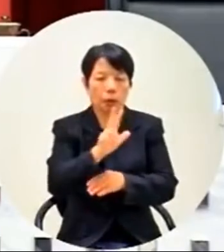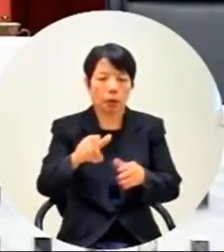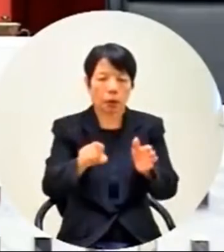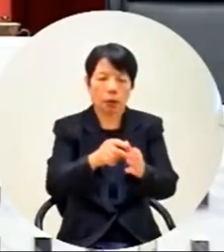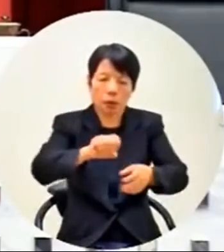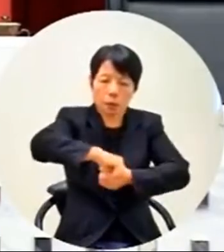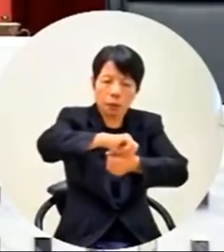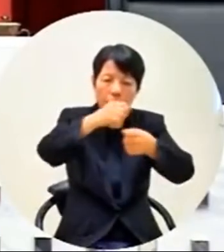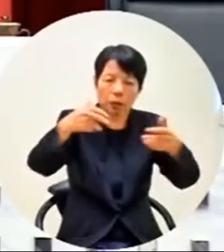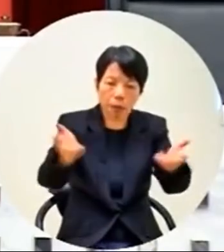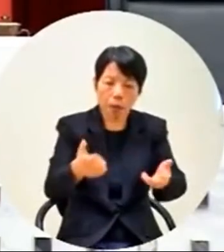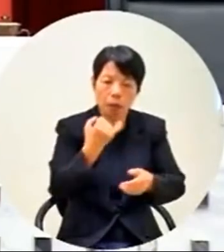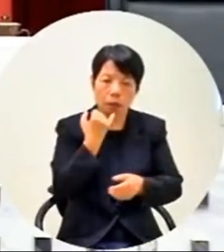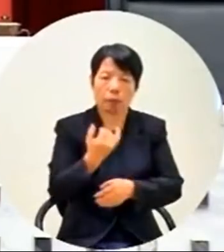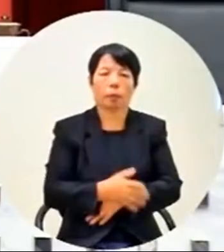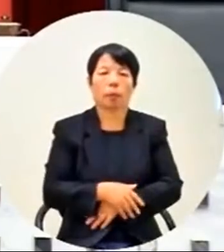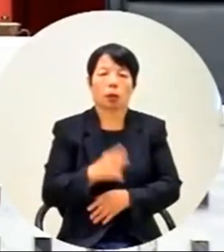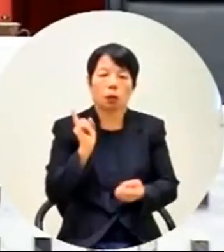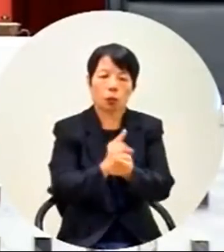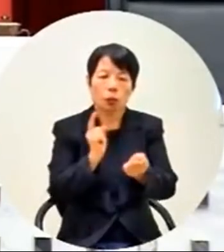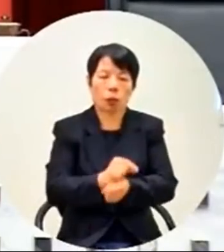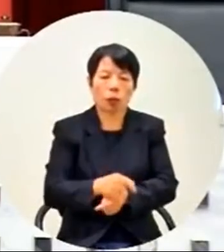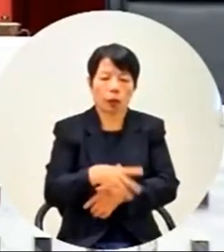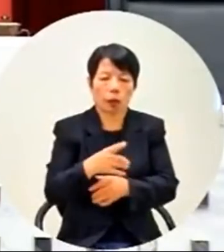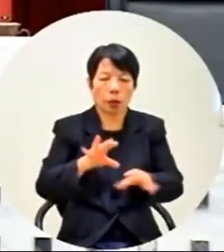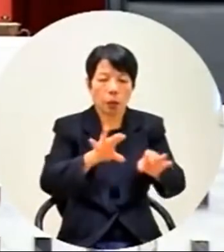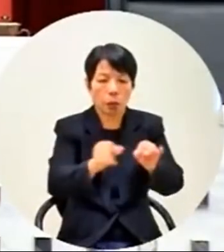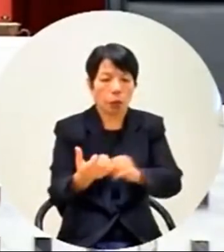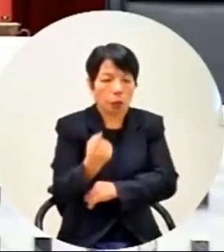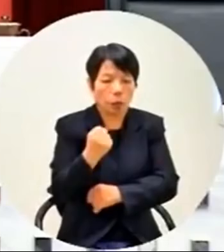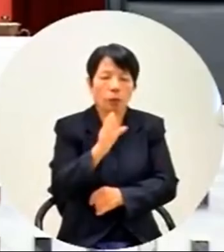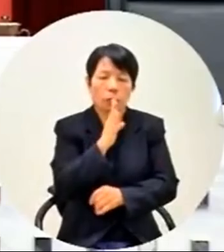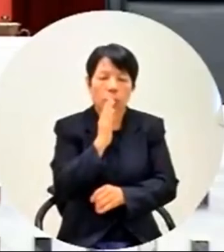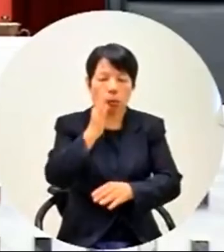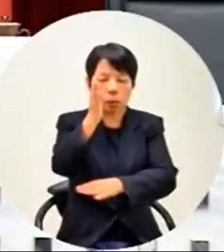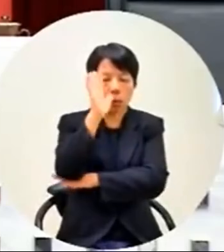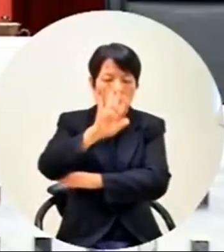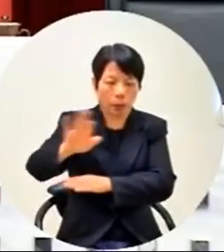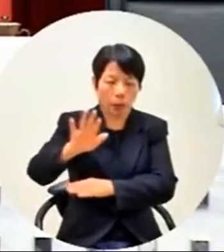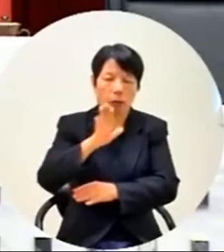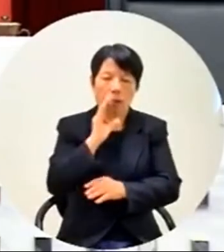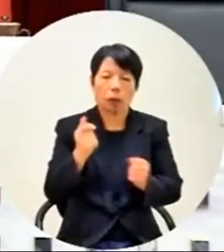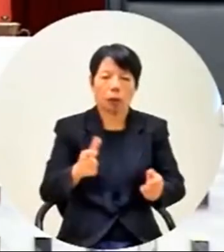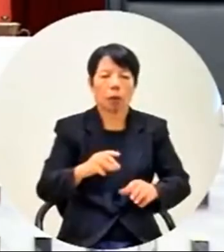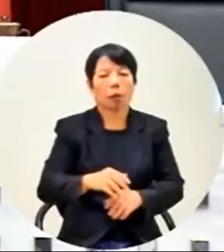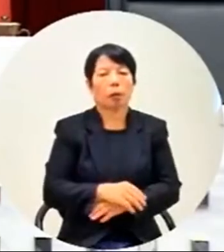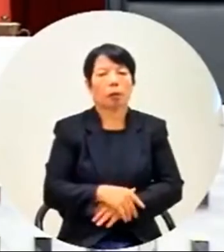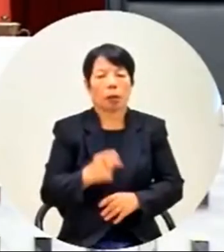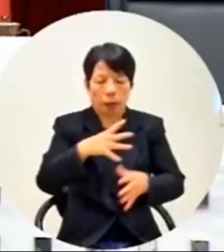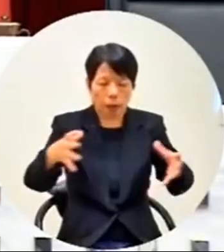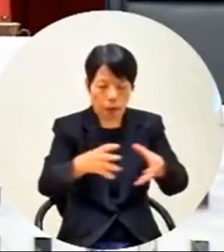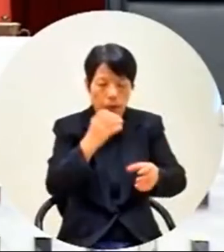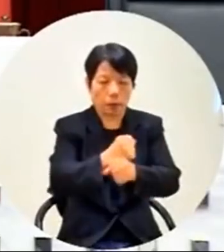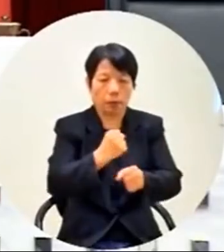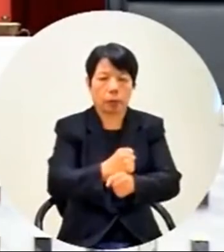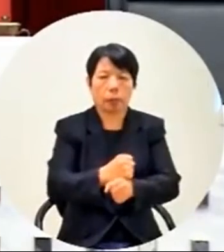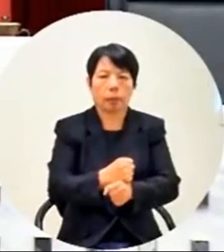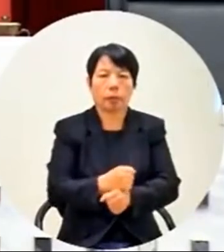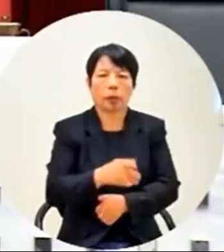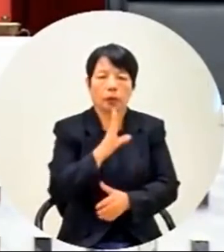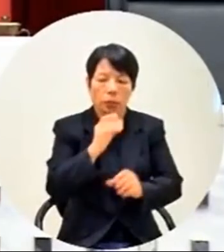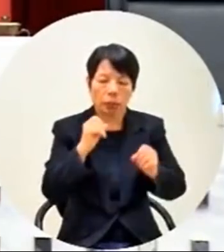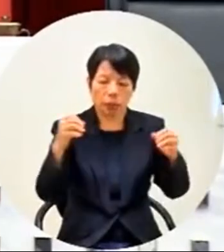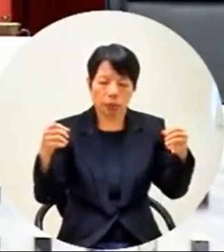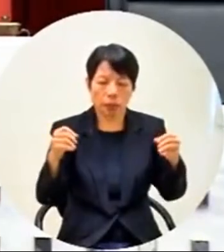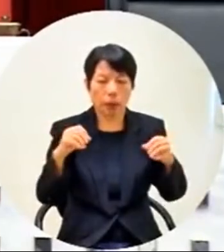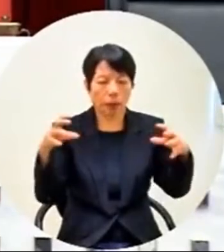速开发？好，产权要查一下是不是我们市府的？ 国有的， 是国有的。 要合作开发。 对，那是不是一并好